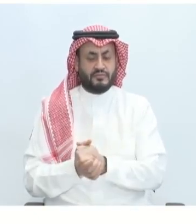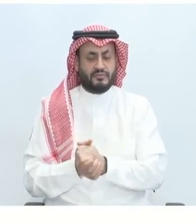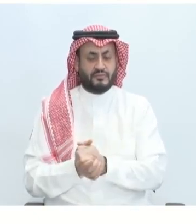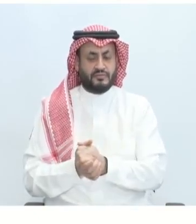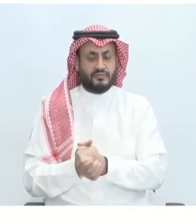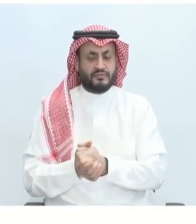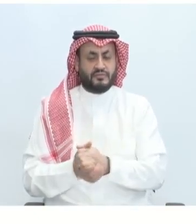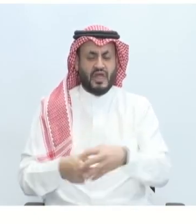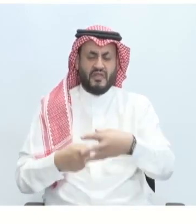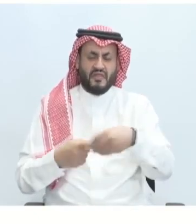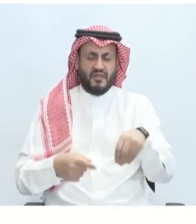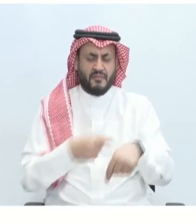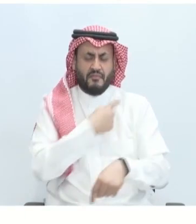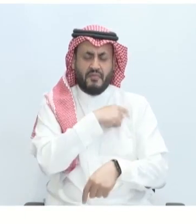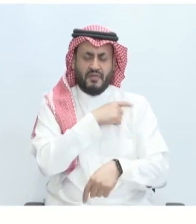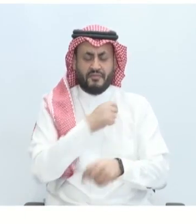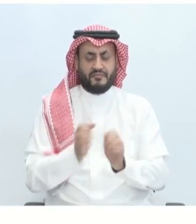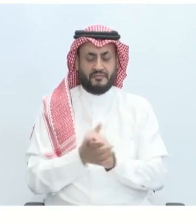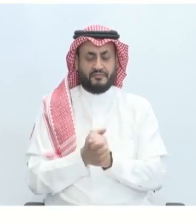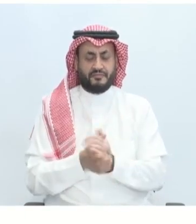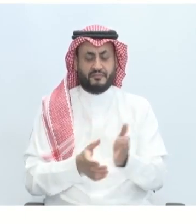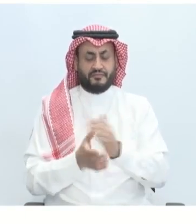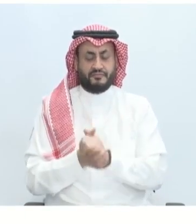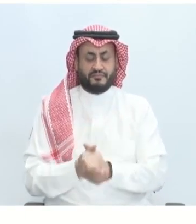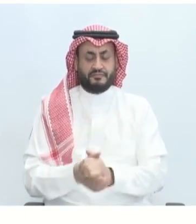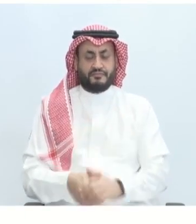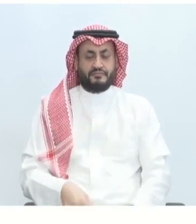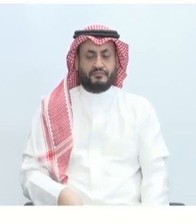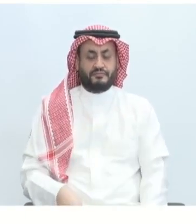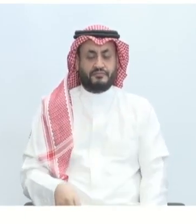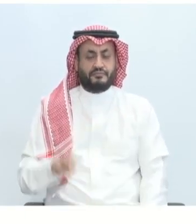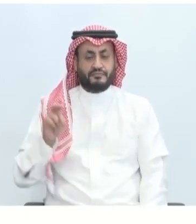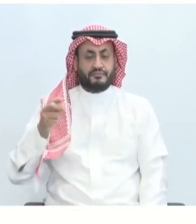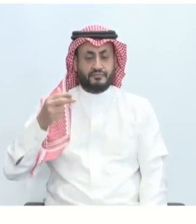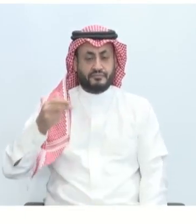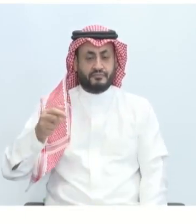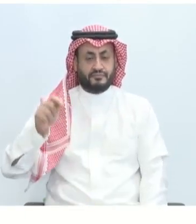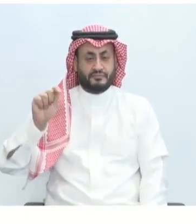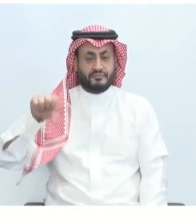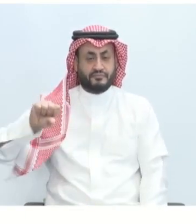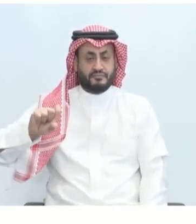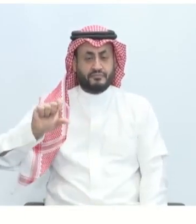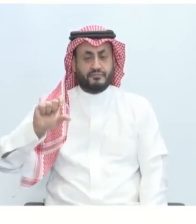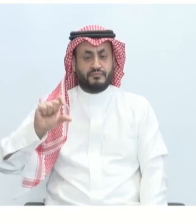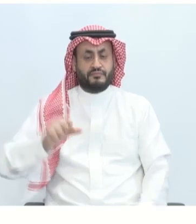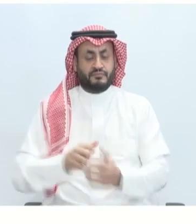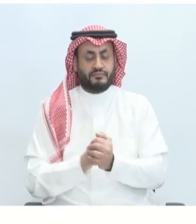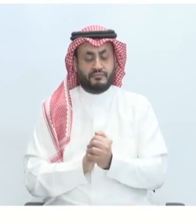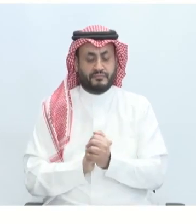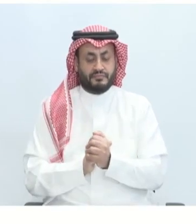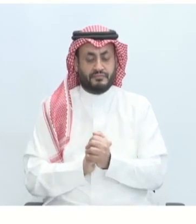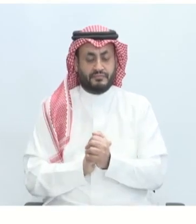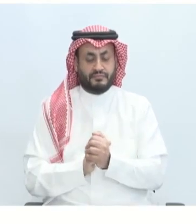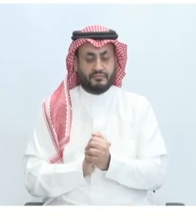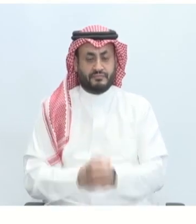ان تتجاوب زوا عن هذا الذنب وعن هذا الخطا الكلمه الثالثه وتغفروا ما معنى كلمه